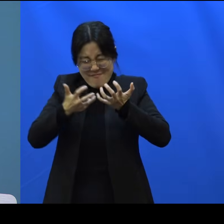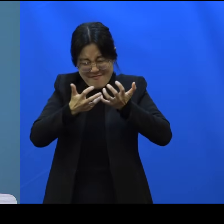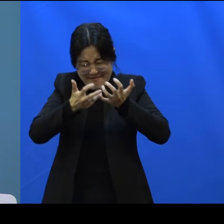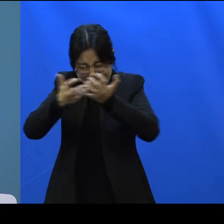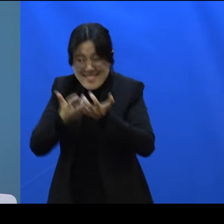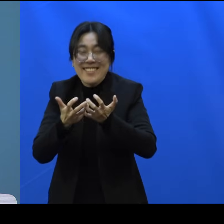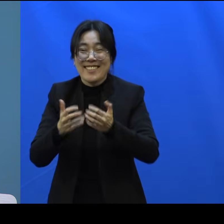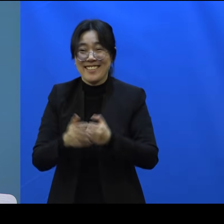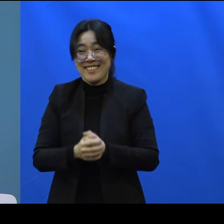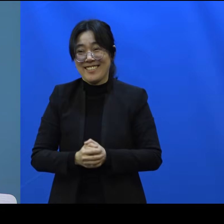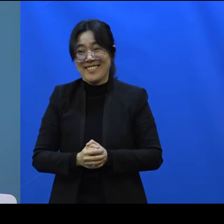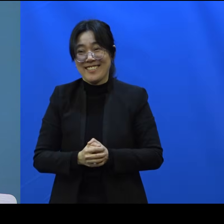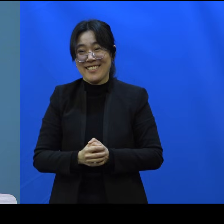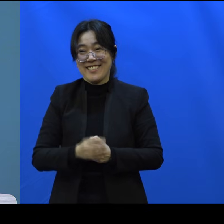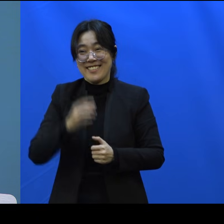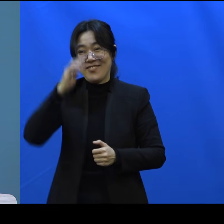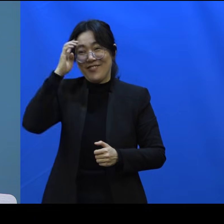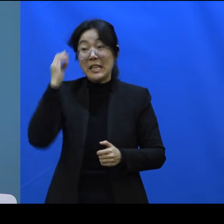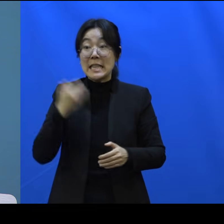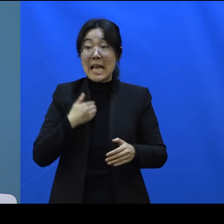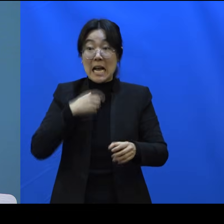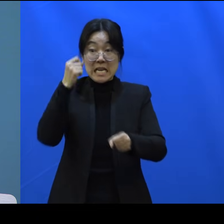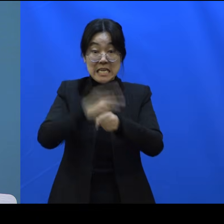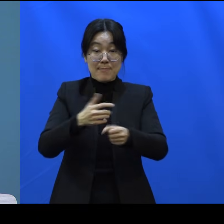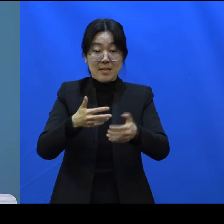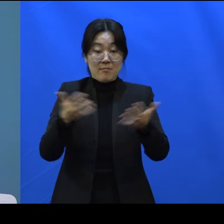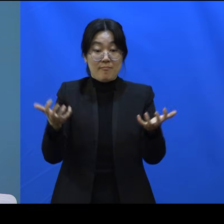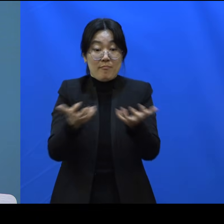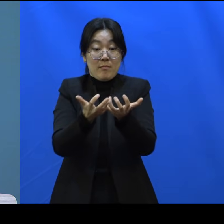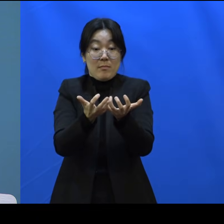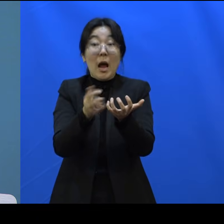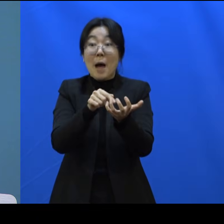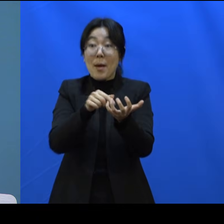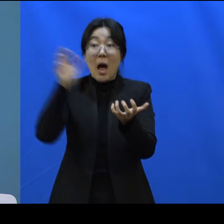쉽게 와닿지 않죠. 사실 이거는 경험해야 하는 거예요.